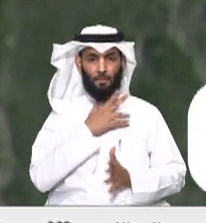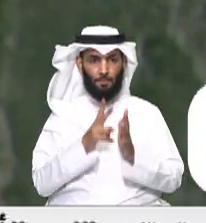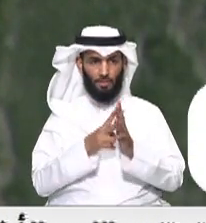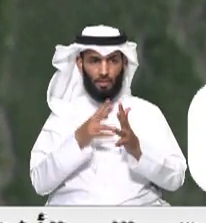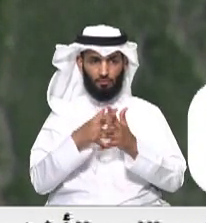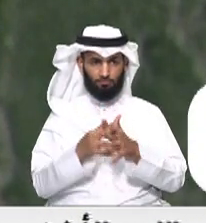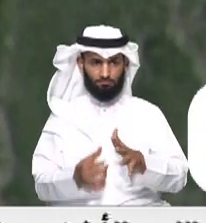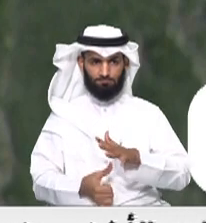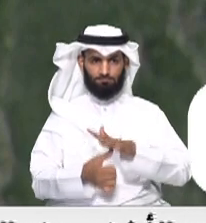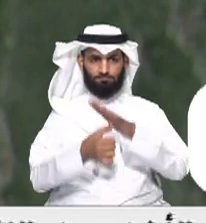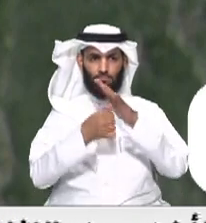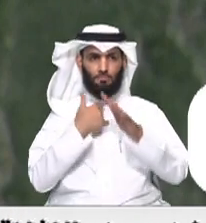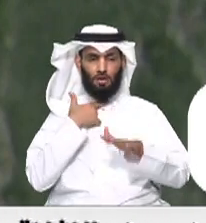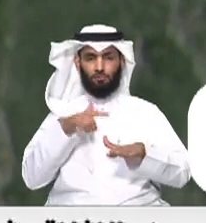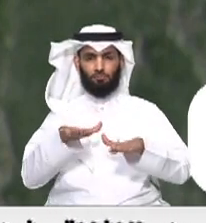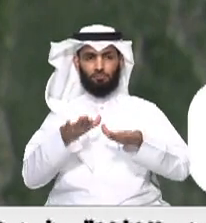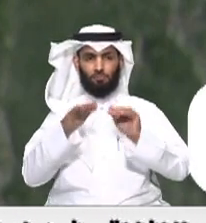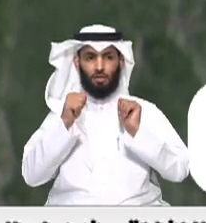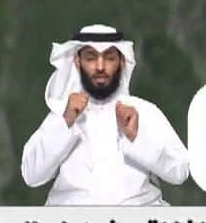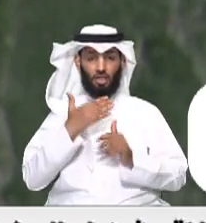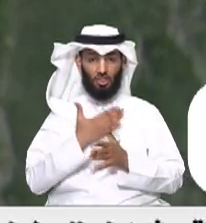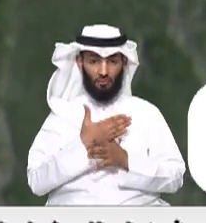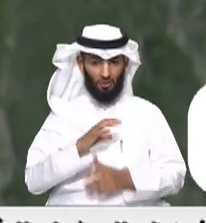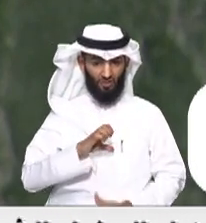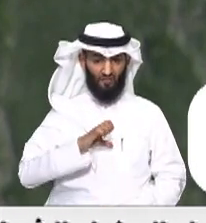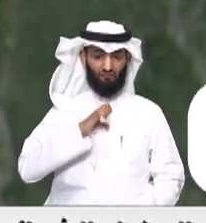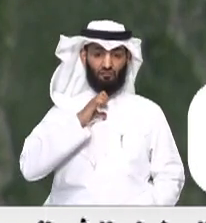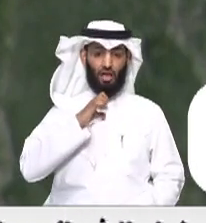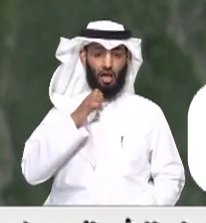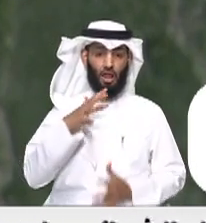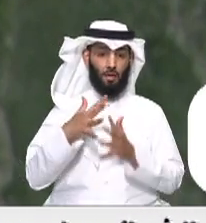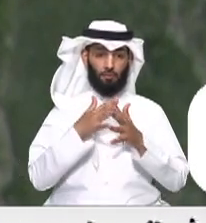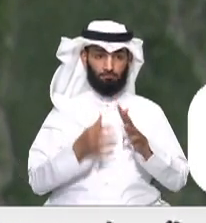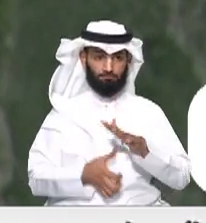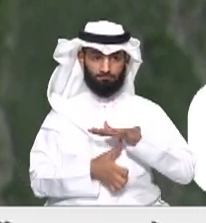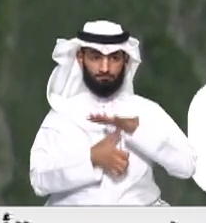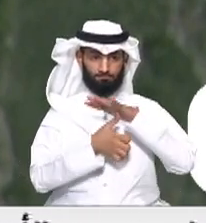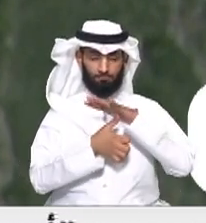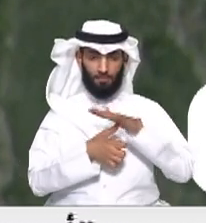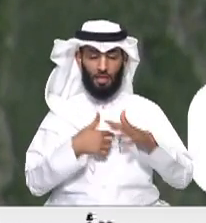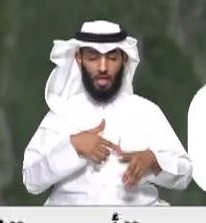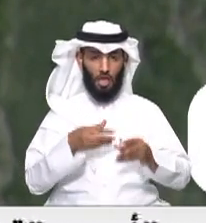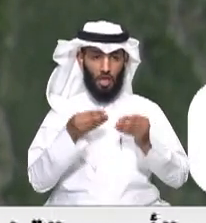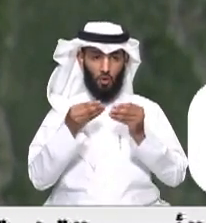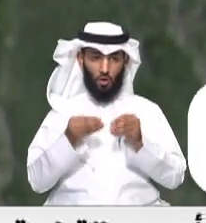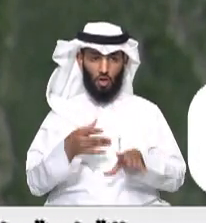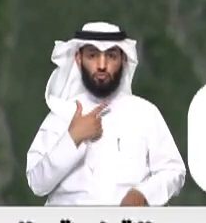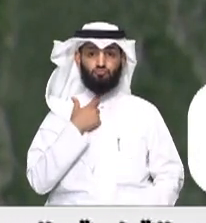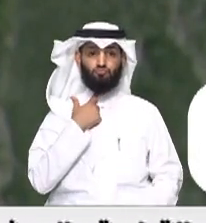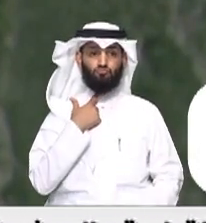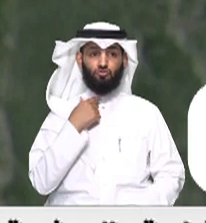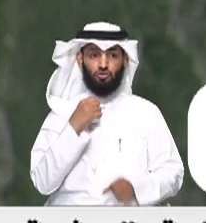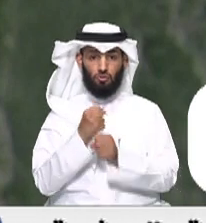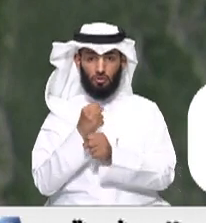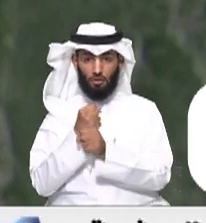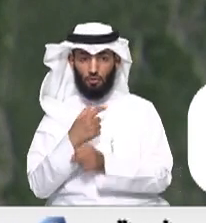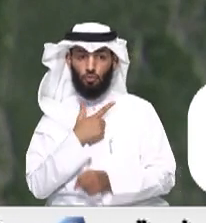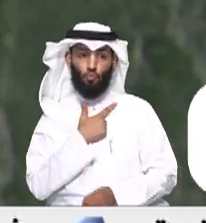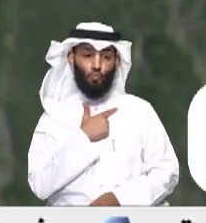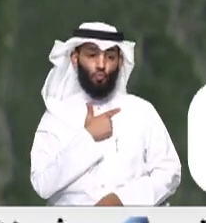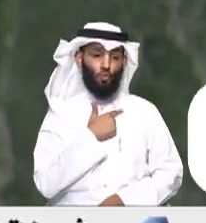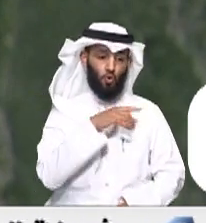شرف حياتي أن أكون رئيساً، فهناك الكثير الذي أريد إنجازه، وبقدر ما أحب الوظيفة أحب بلدي